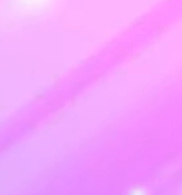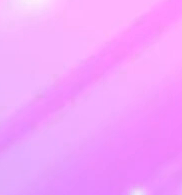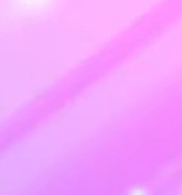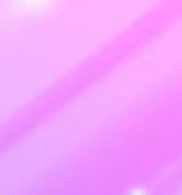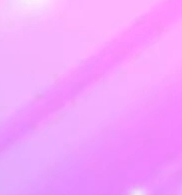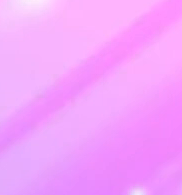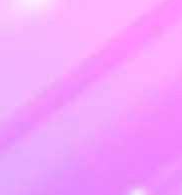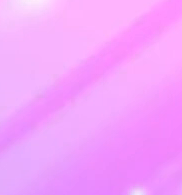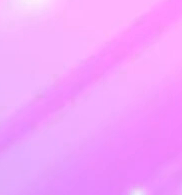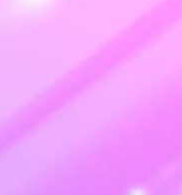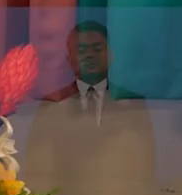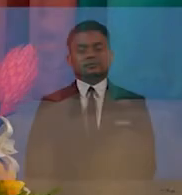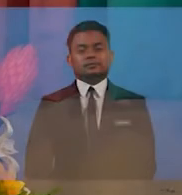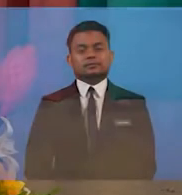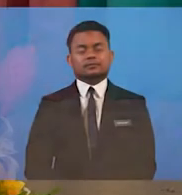darjah Celsius.